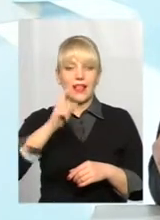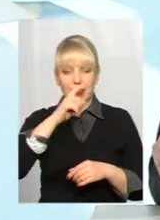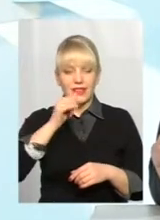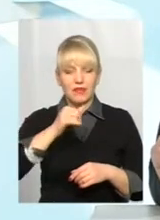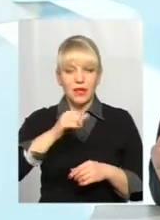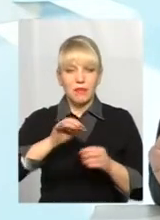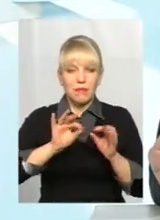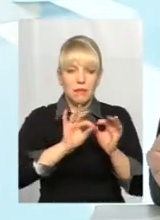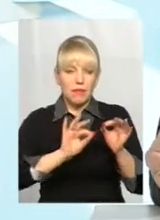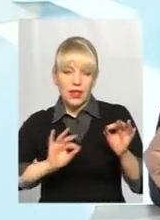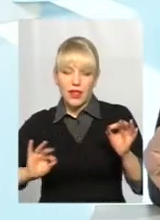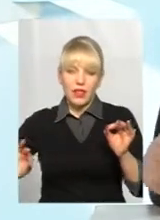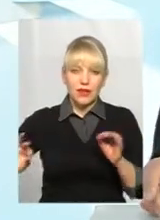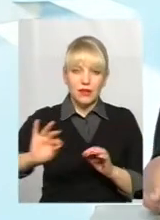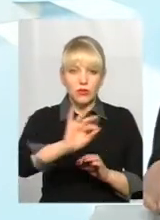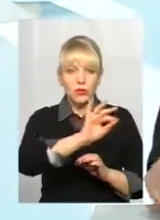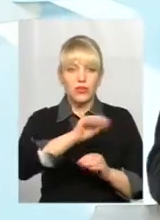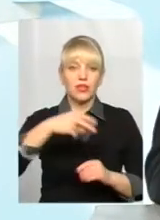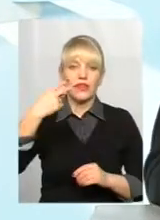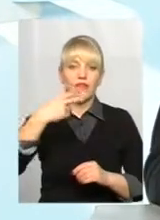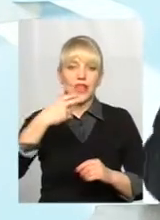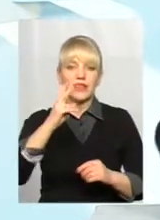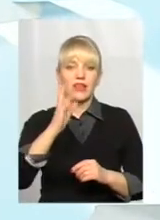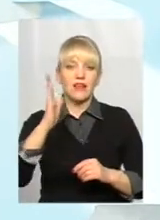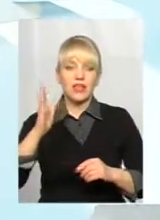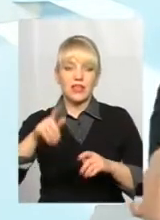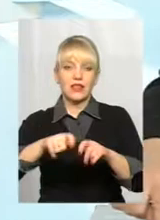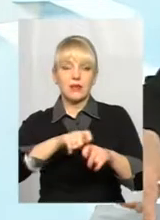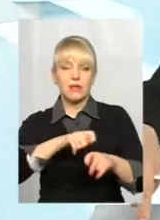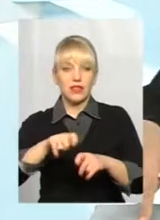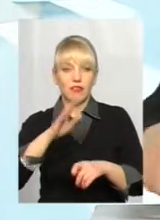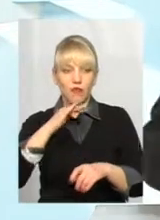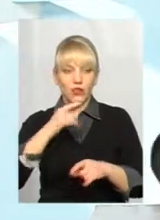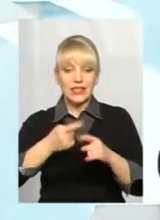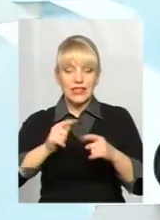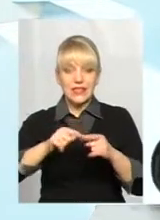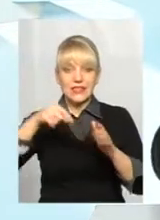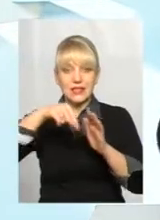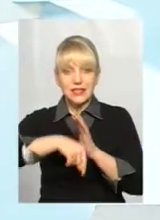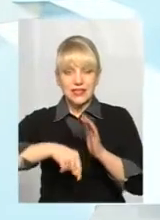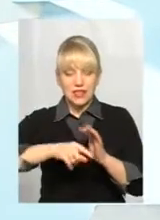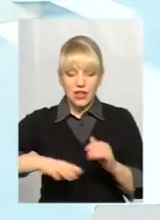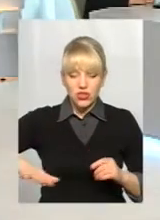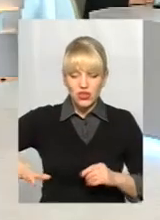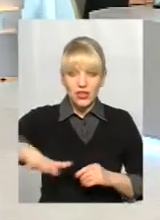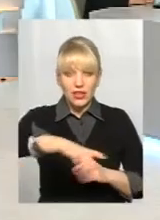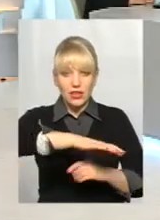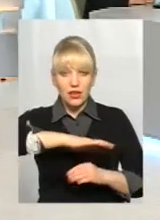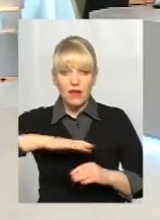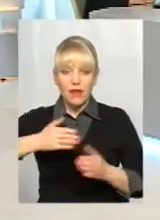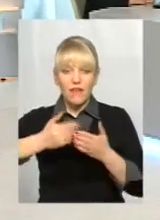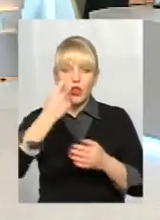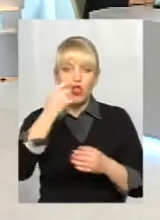плівочкою покриває 20 квадратних метрів води. Це означає, що на тих 20 квадратних метрів води від тої краплини